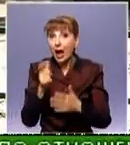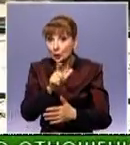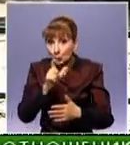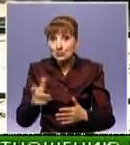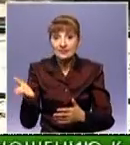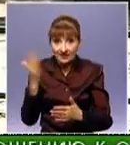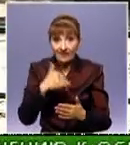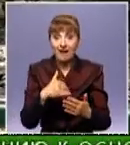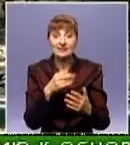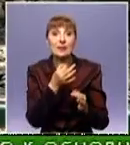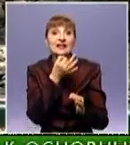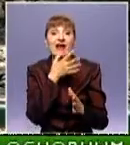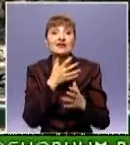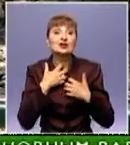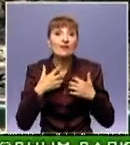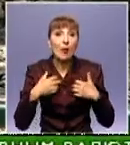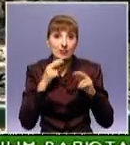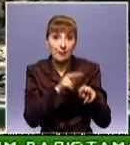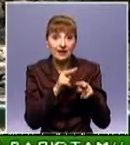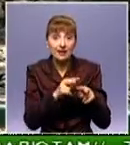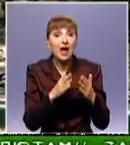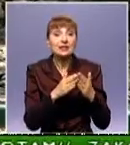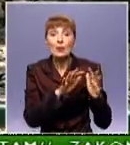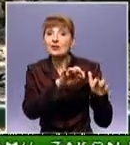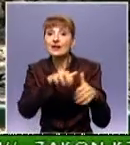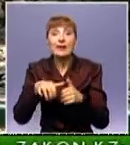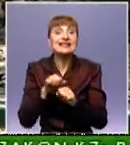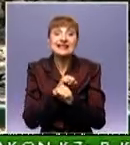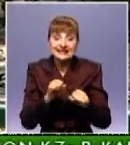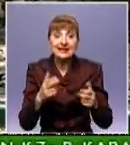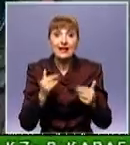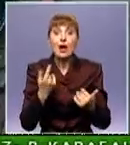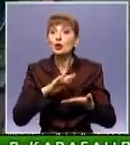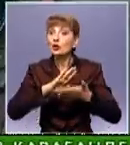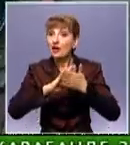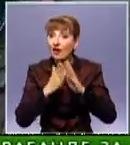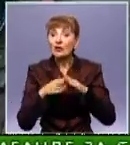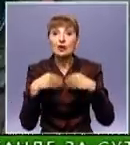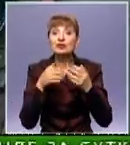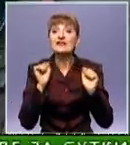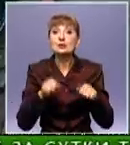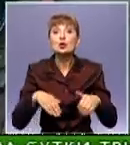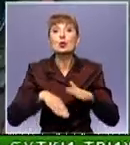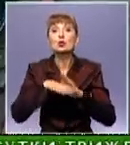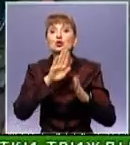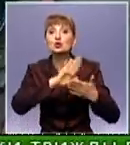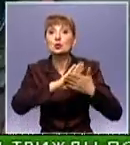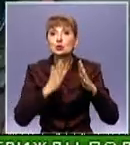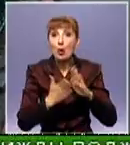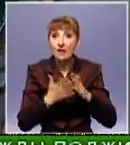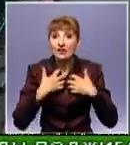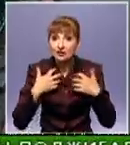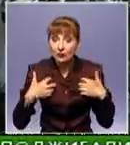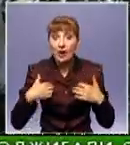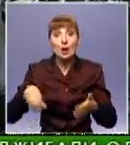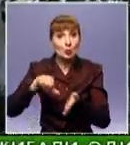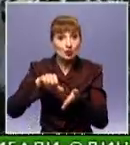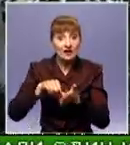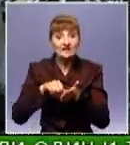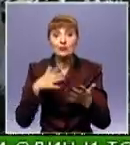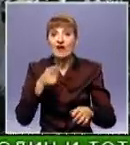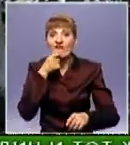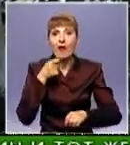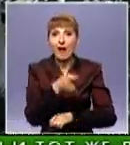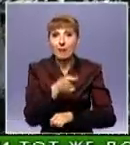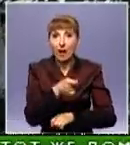опекуном понравившегося питомца. Домой, конечно, забрать животное нельзя, но договор дает возможность улучшить условия подопечного и участвовать в процессе